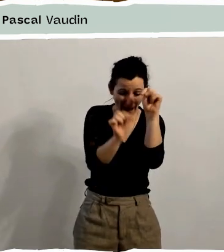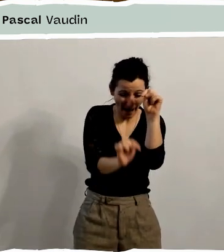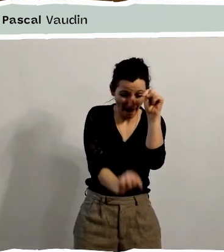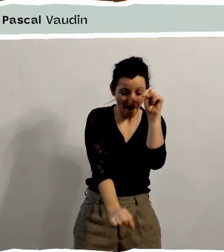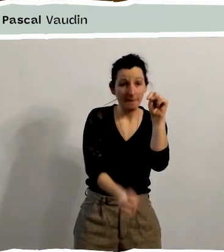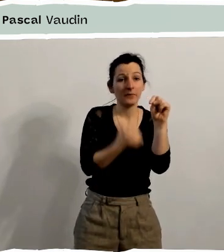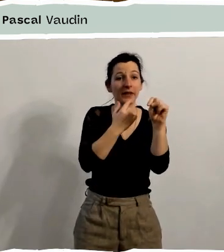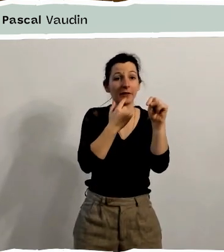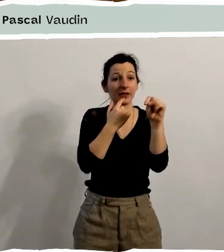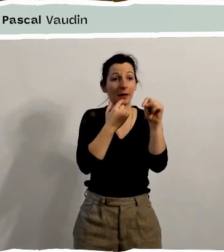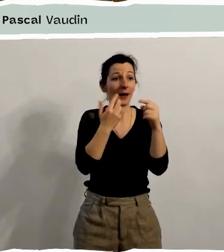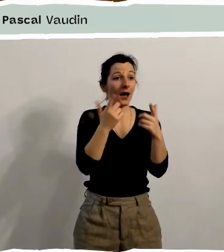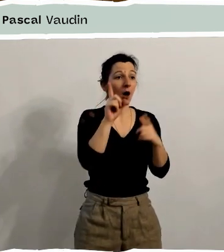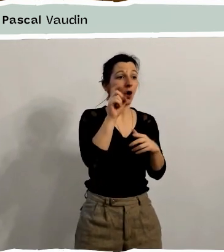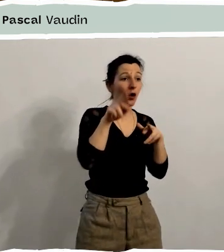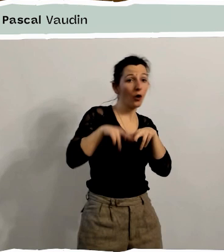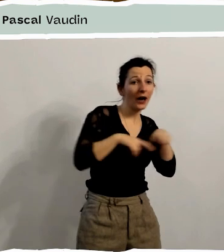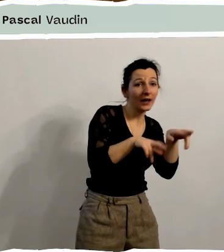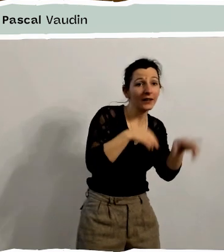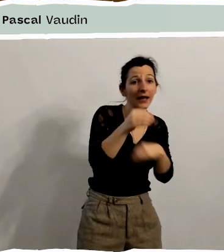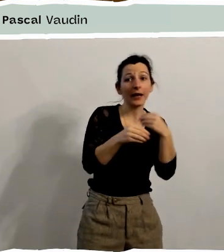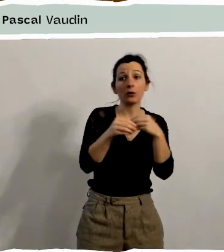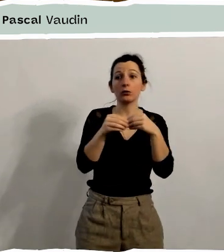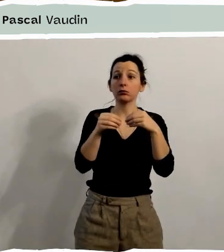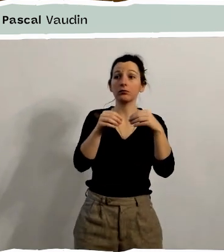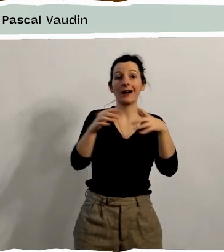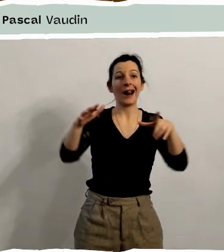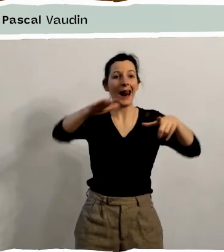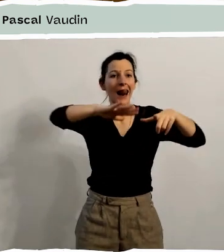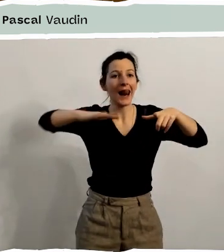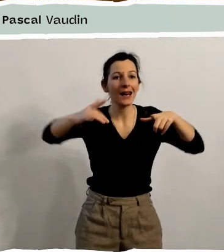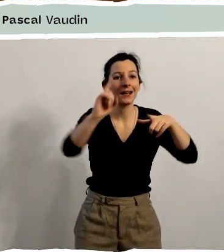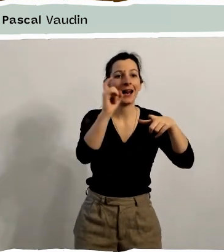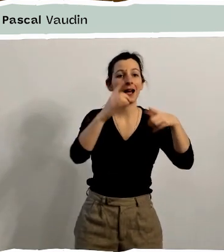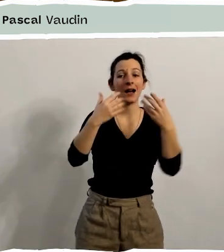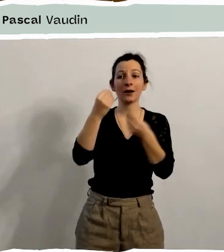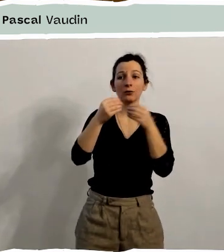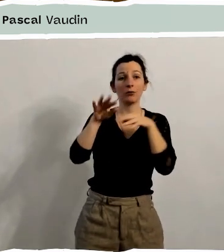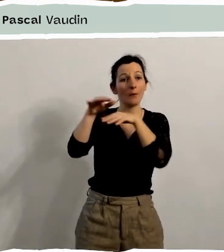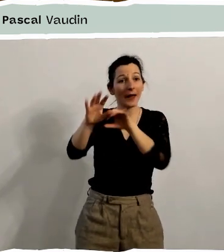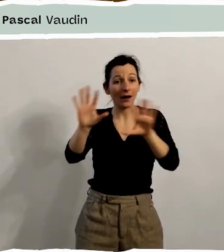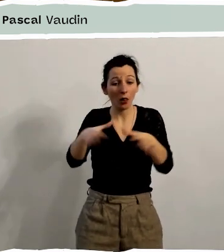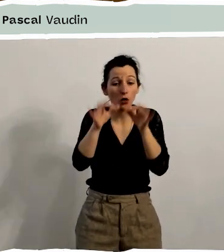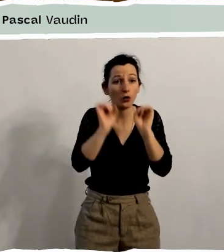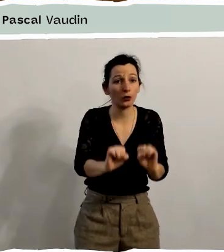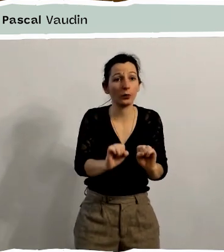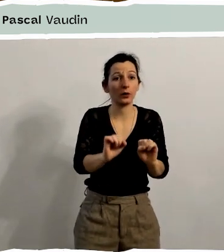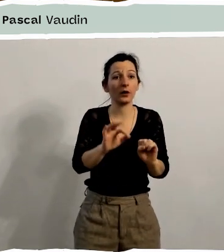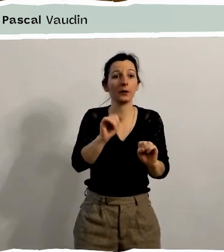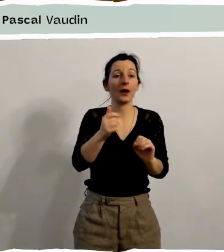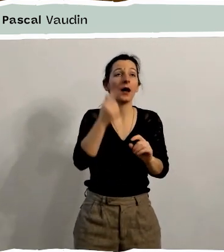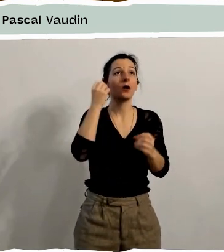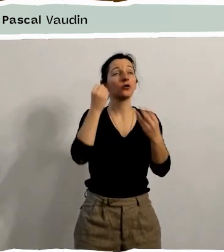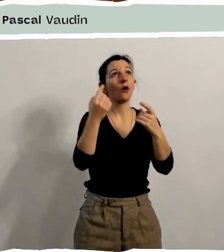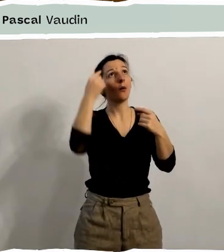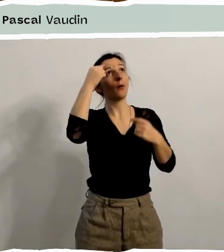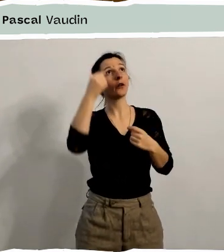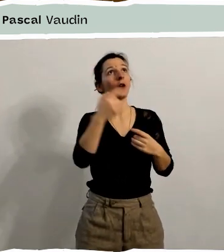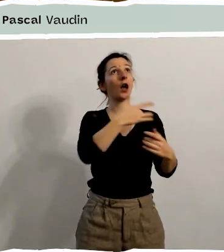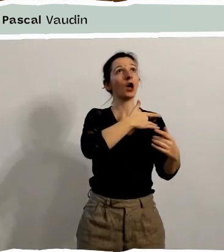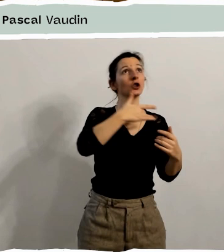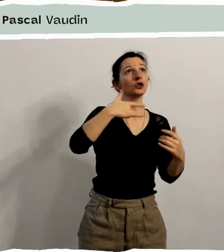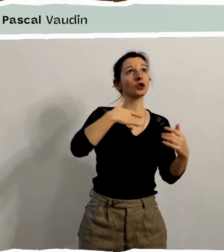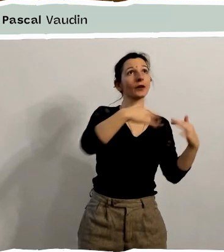de rivière, dans les eaux de surface. Et maintenant, voilà, on considère qu'il n'y a plus d'un côté la santé humaine et